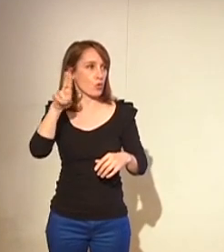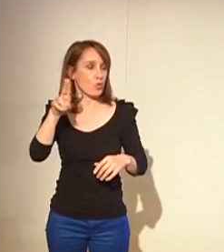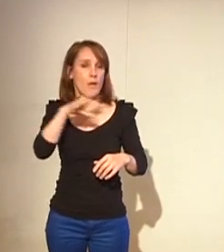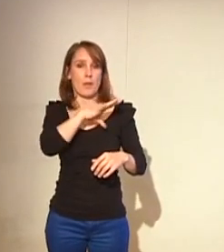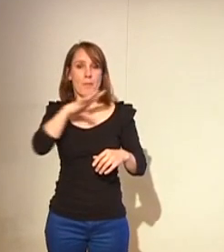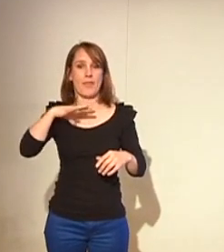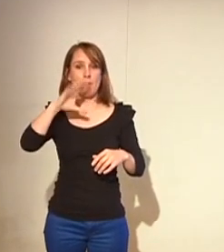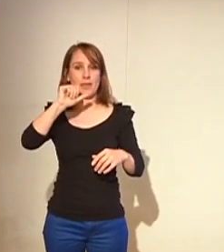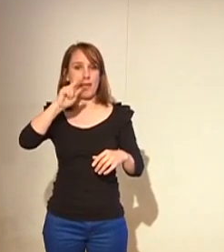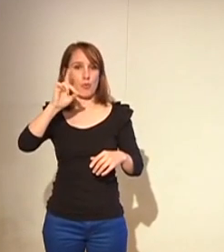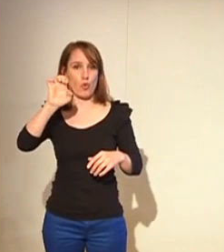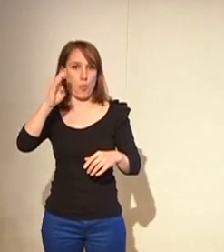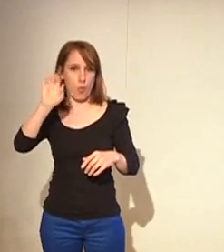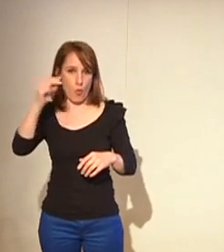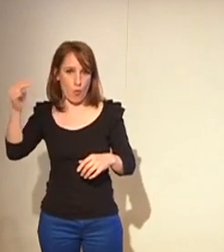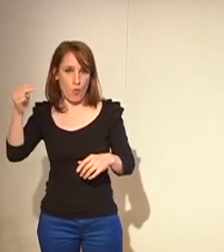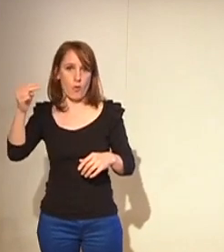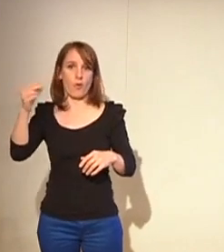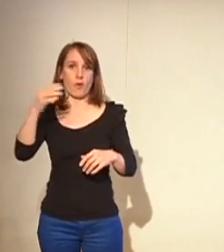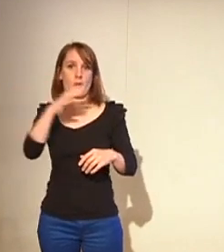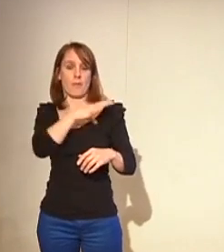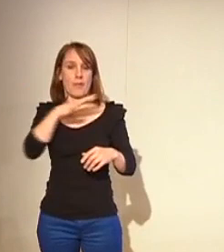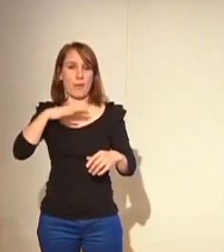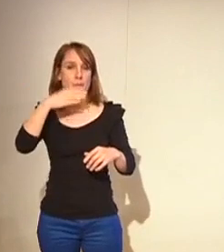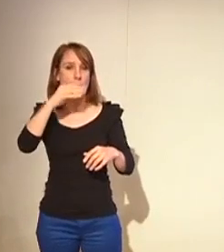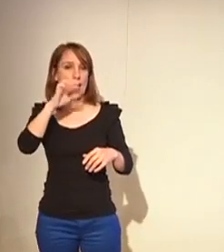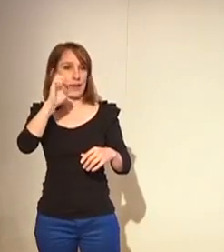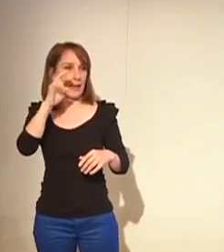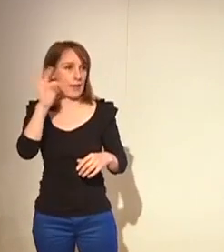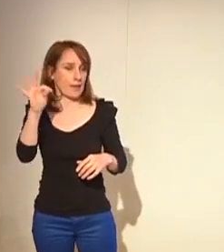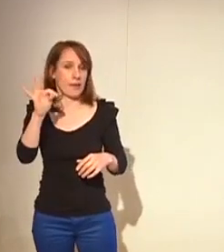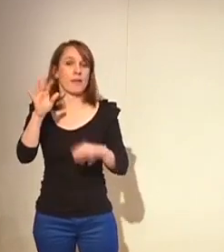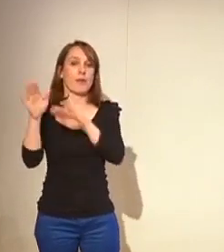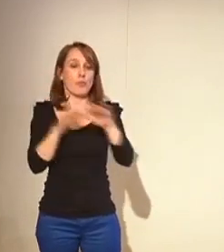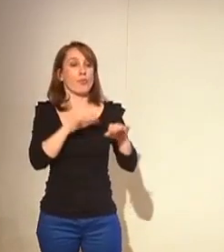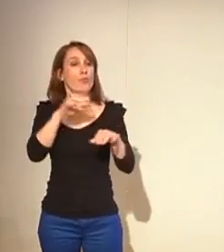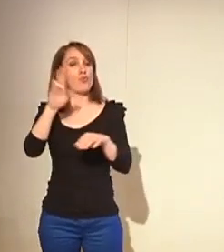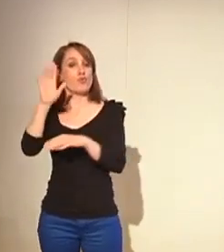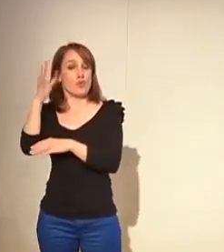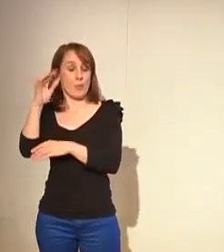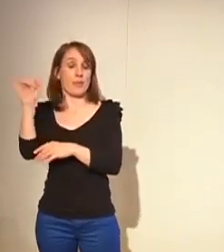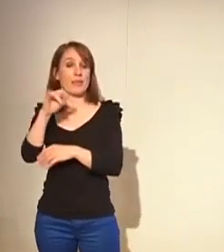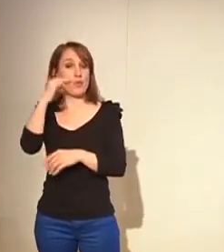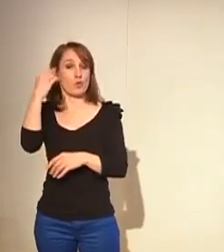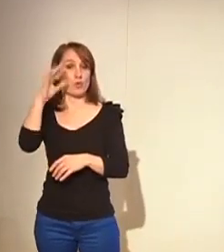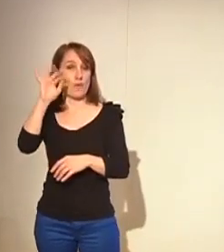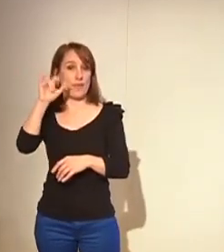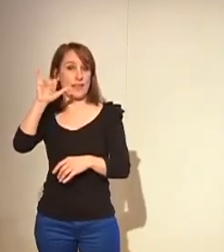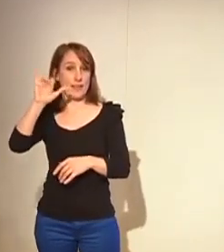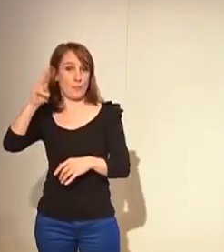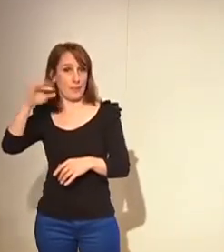pour le groupe rassemblement monsieur Philippi pour l'UMP monsieur Noblecourt